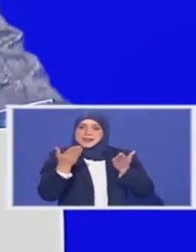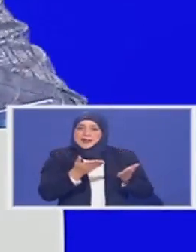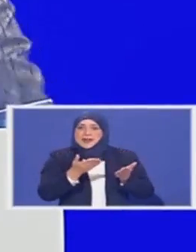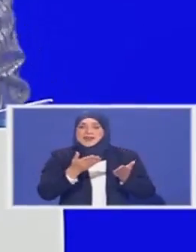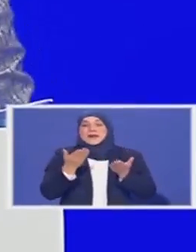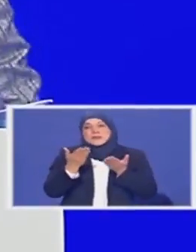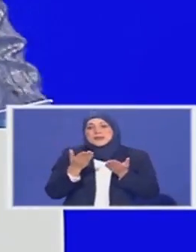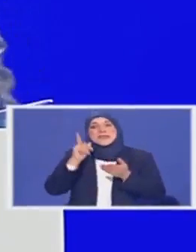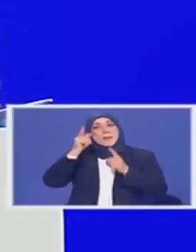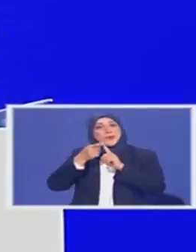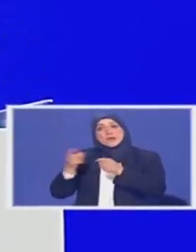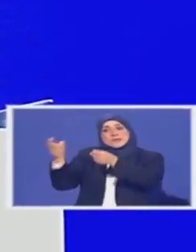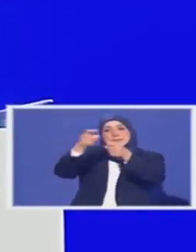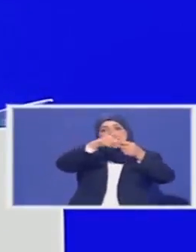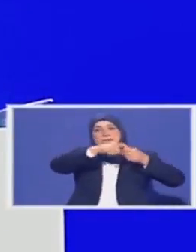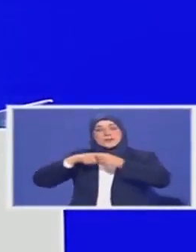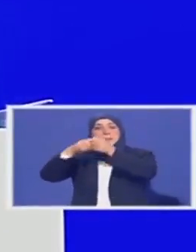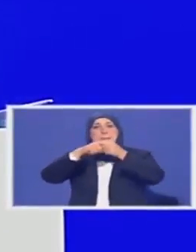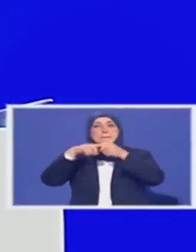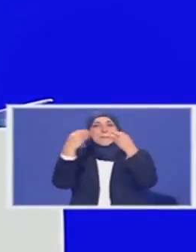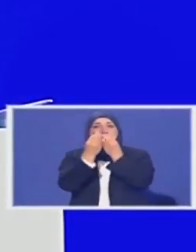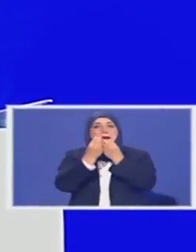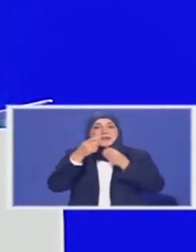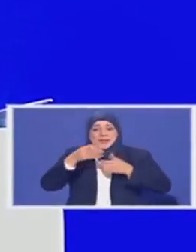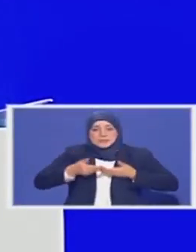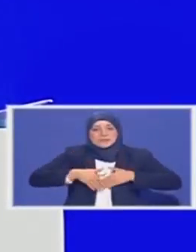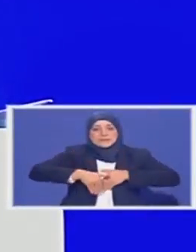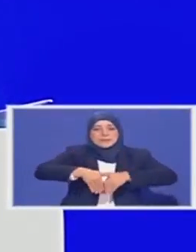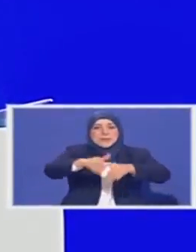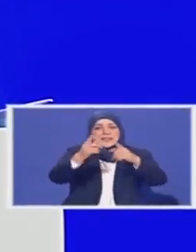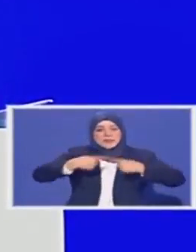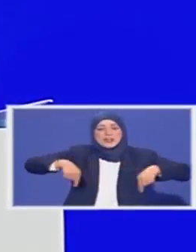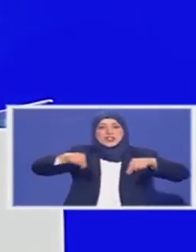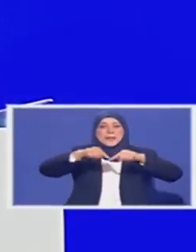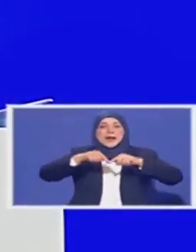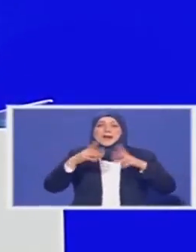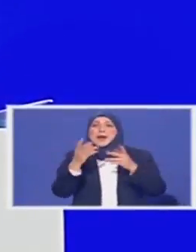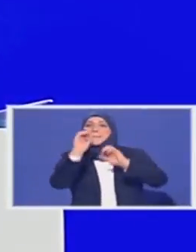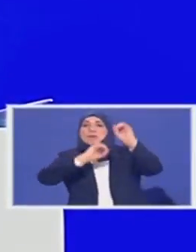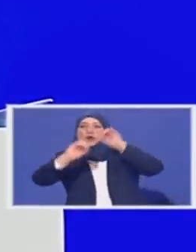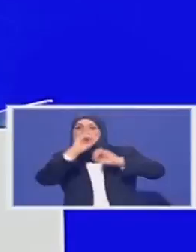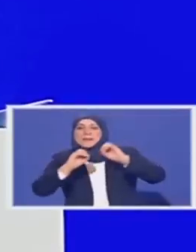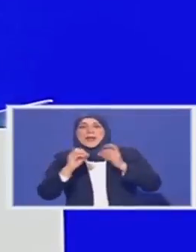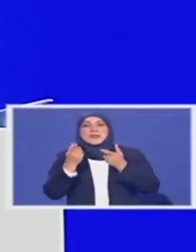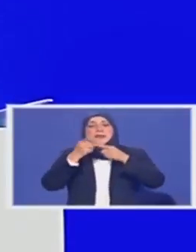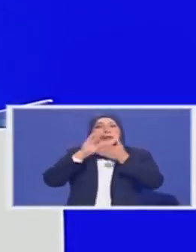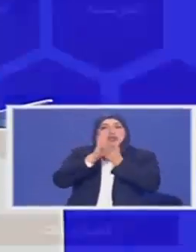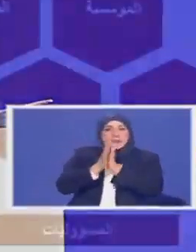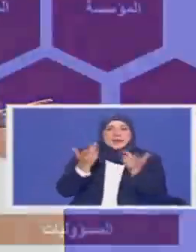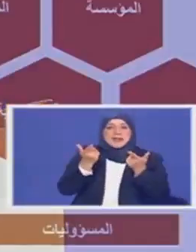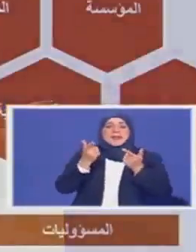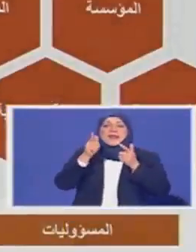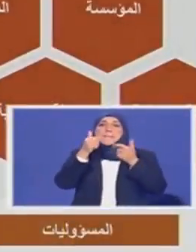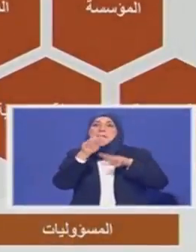يكون تشاركي بقدر الإمكان. المسار هذه استمعنا فيه للمنظمات الوطنية، استمعنا فيه